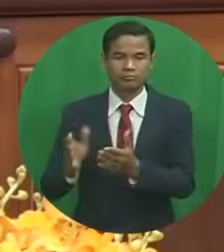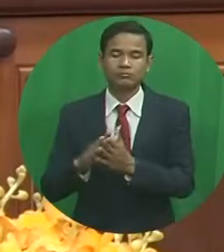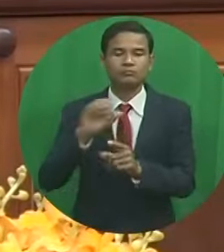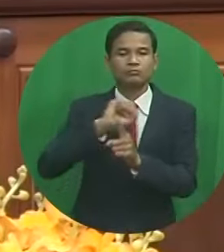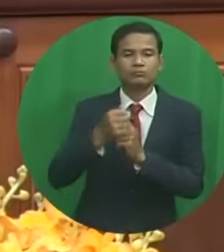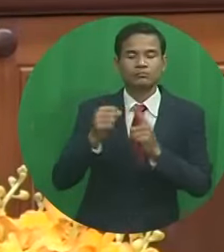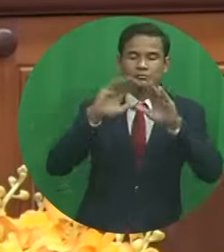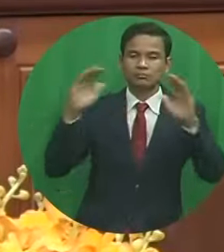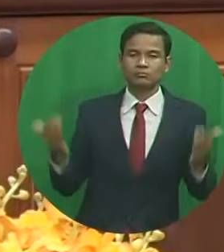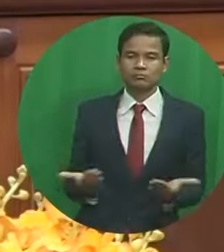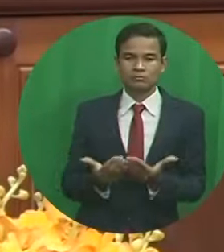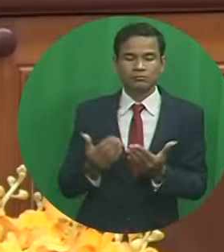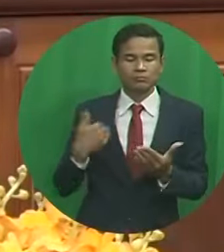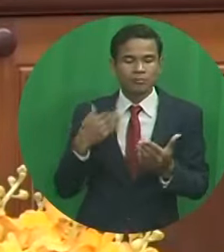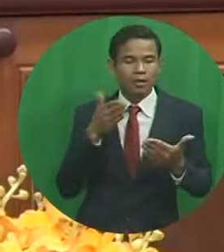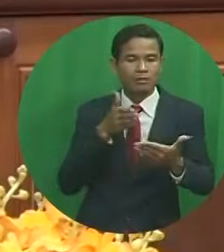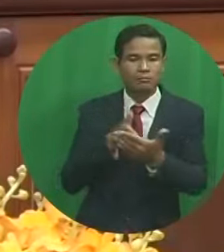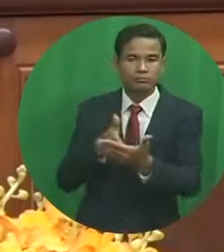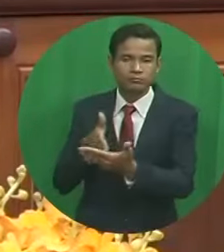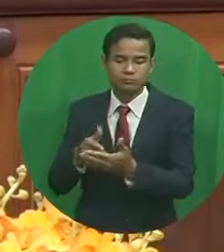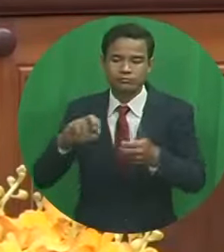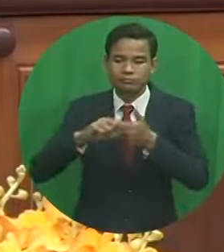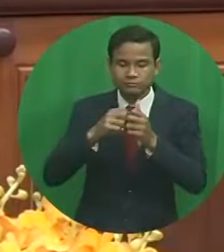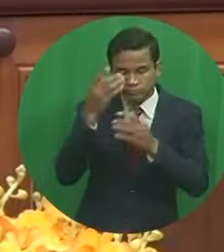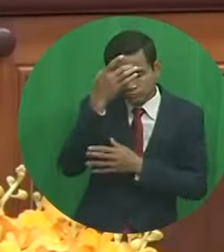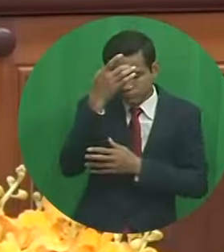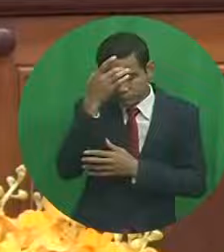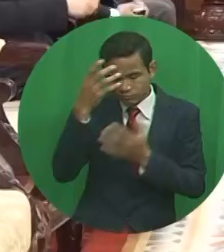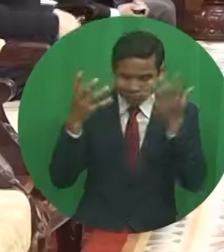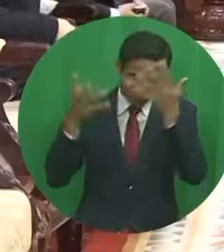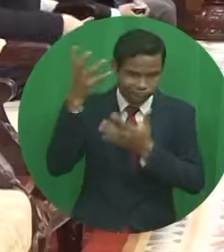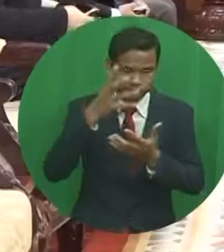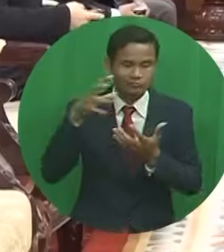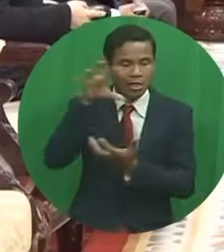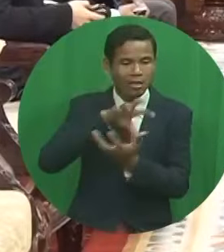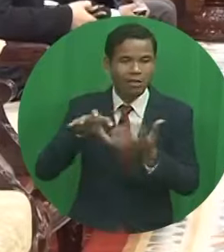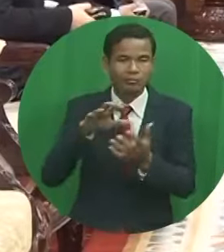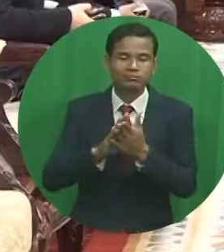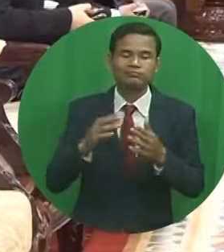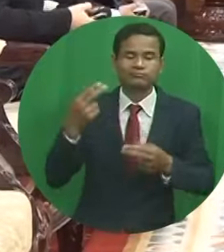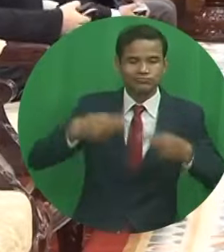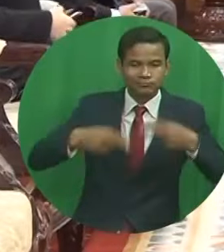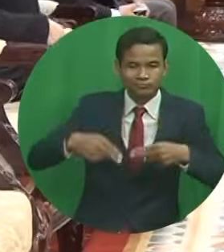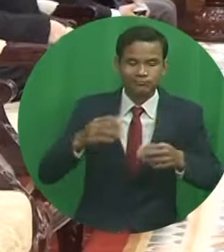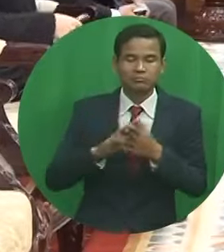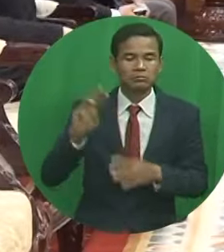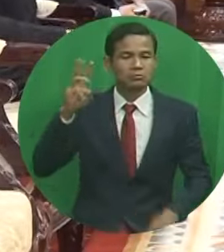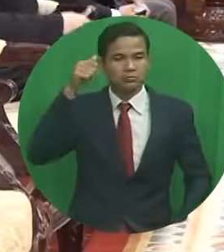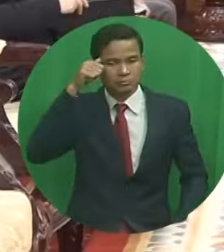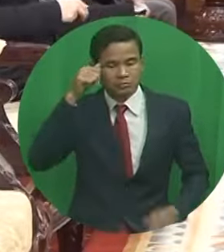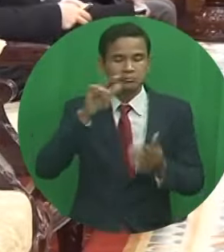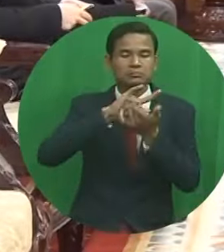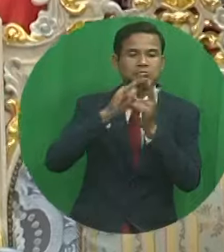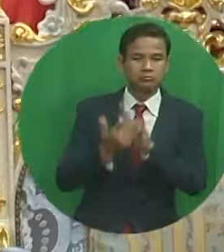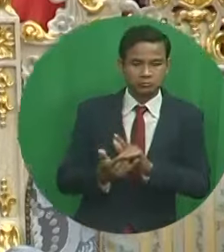សកលលោកដែលកំពុងប្រឈមជាមួយបញ្ហាស្មុគស្មាញលើភូមិសាស្ត្រនយោបាយ សង្គ្រាមរួមនឹងការប្រែប្រួលអាកាស